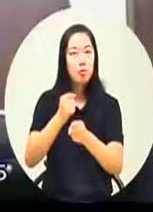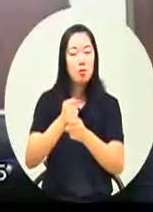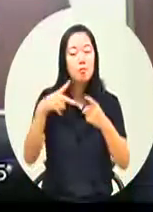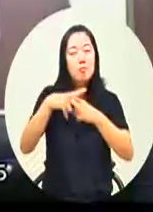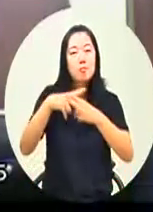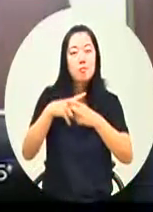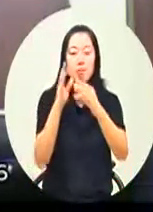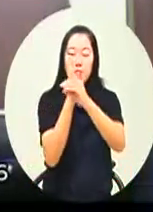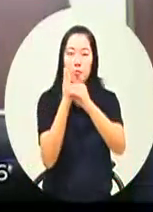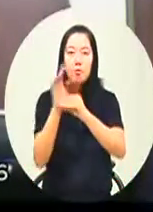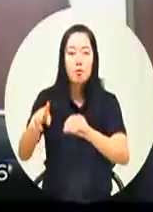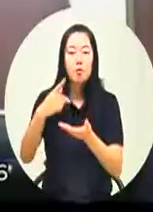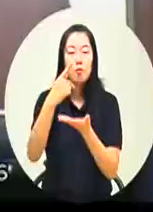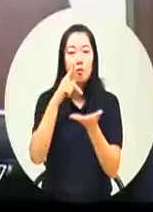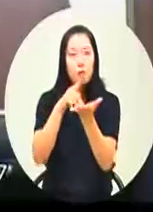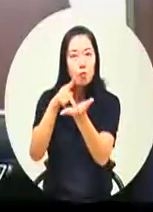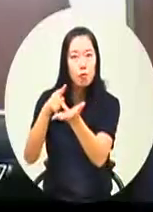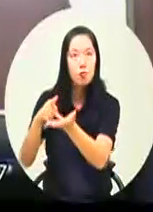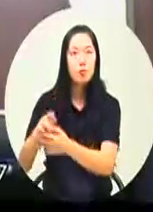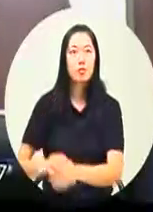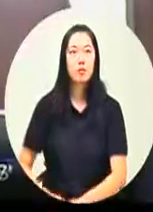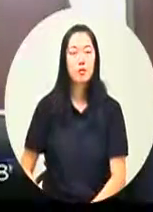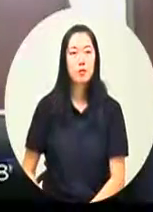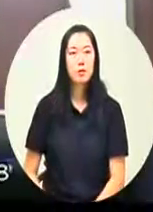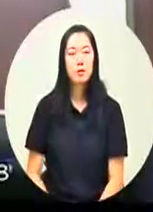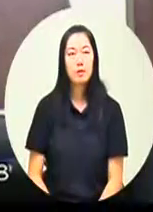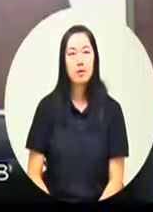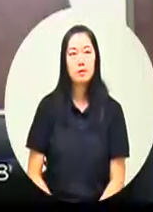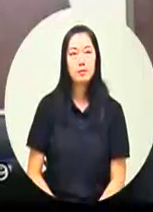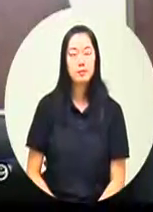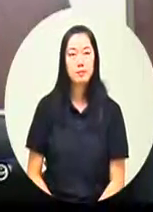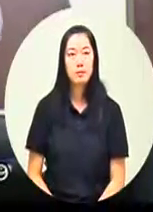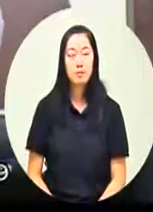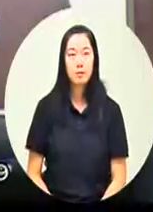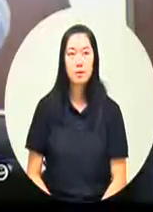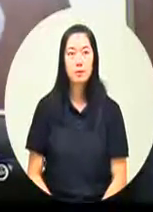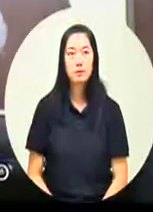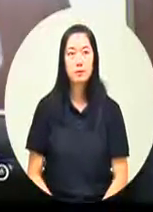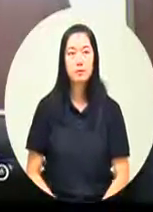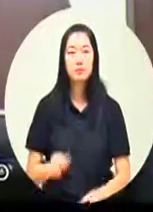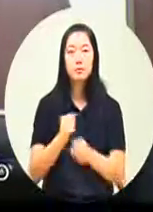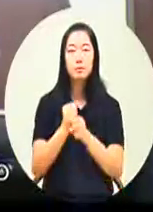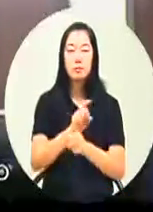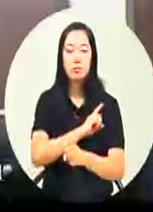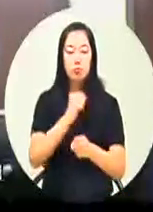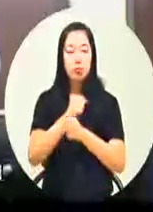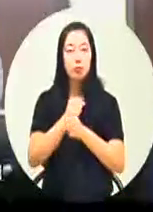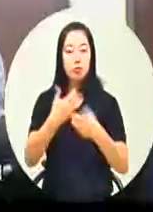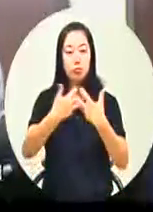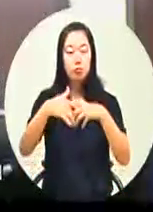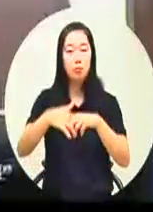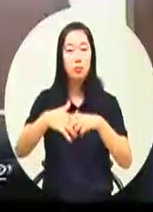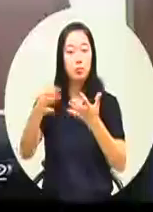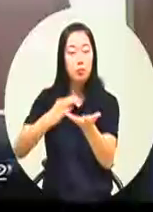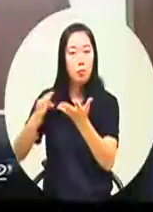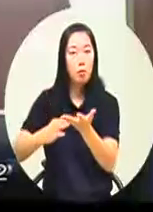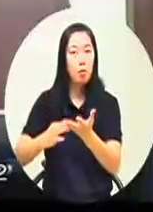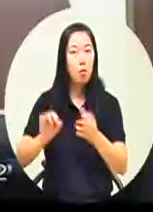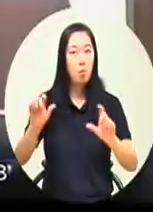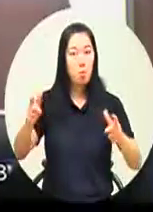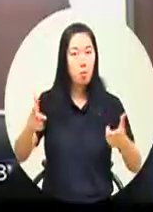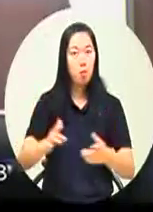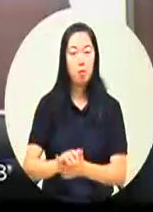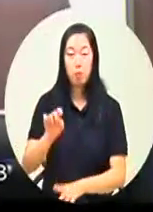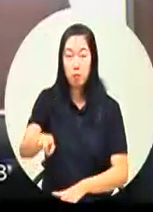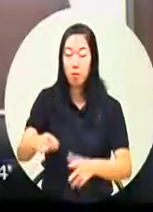怎么是出租，满足人家的交通的 solution， 而不是只是生产汽车那尽量卖掉而已，他会想说这个车